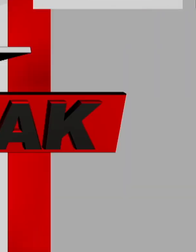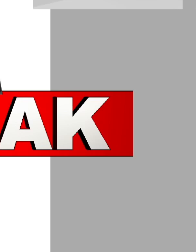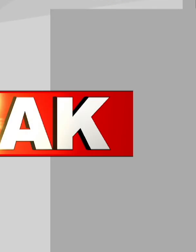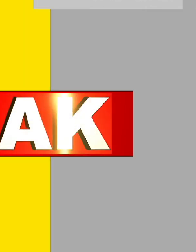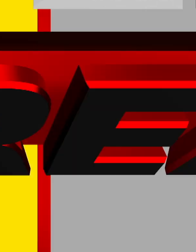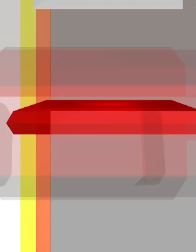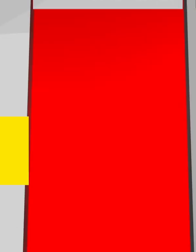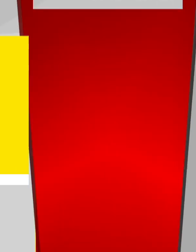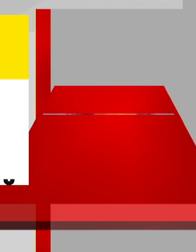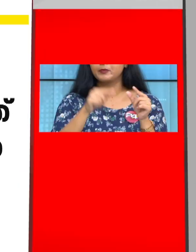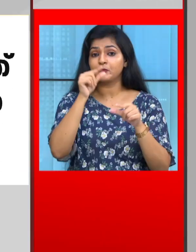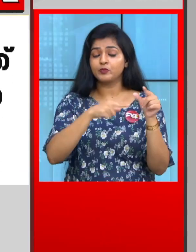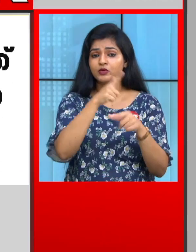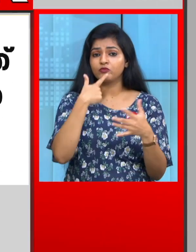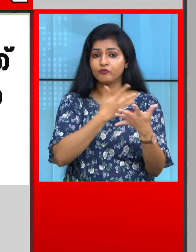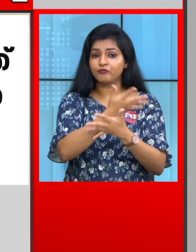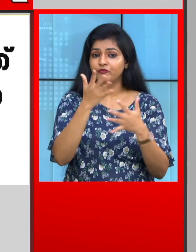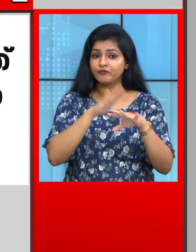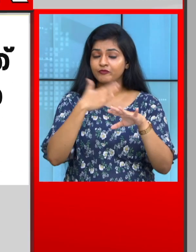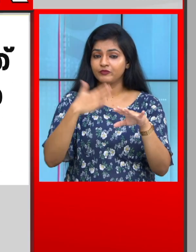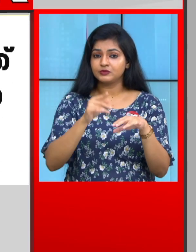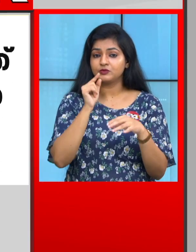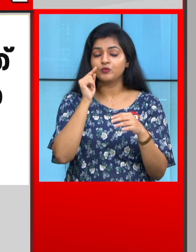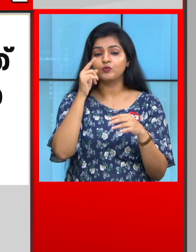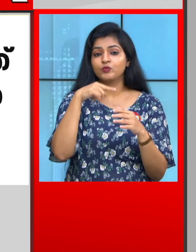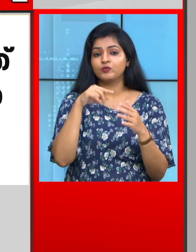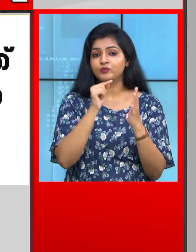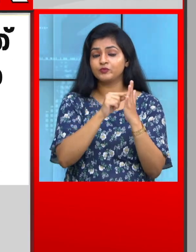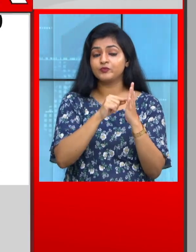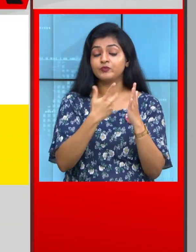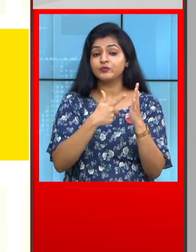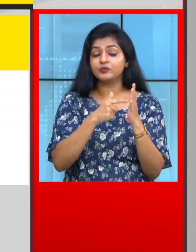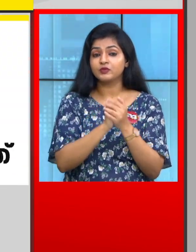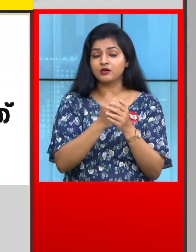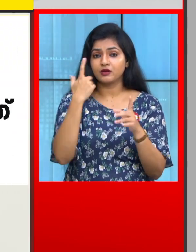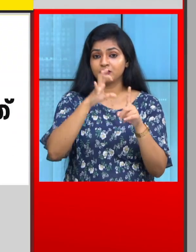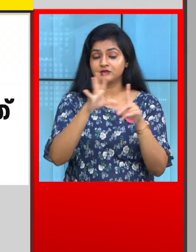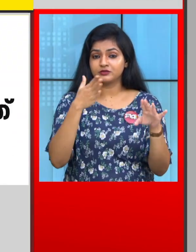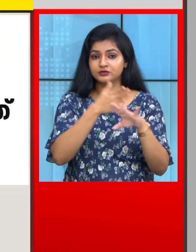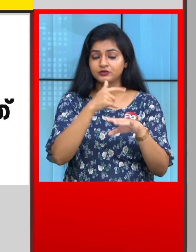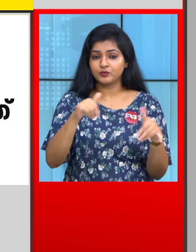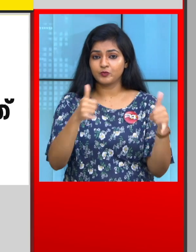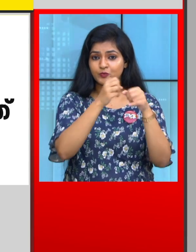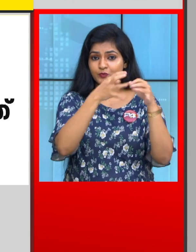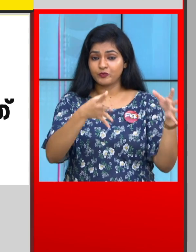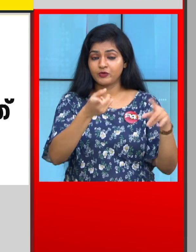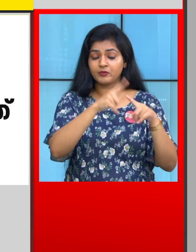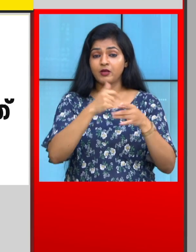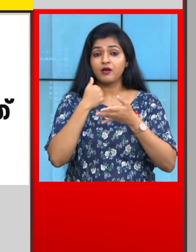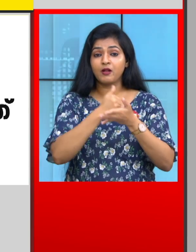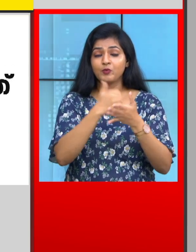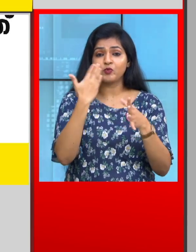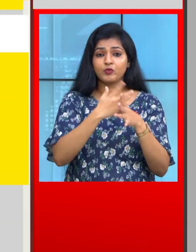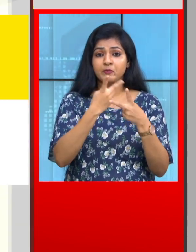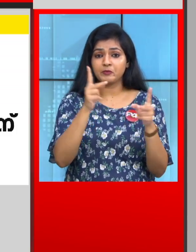രീതിയിൽ പൊതുസമൂഹം ചർച്ച ചെയ്യുകയും ചെയ്തിട്ടുള്ള ഒരു വിഷയമാണ്. നമുക്കറിയാം, ഇവിടെ ദുരന്തം നടന്ന ഘട്ടത്തിൽ പ്രവർത്തനത്തിന് നേതൃത്വം നൽകിയ